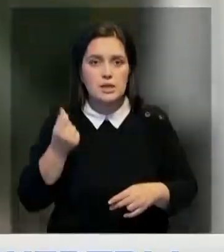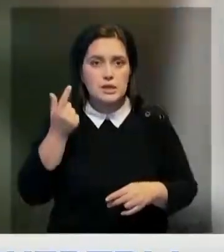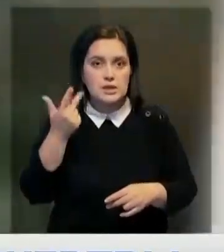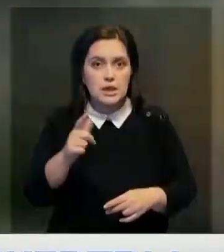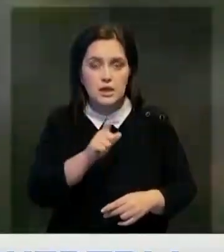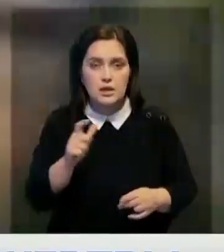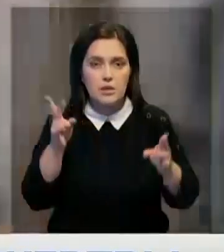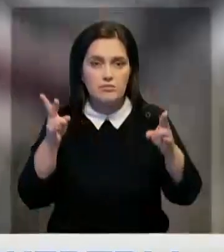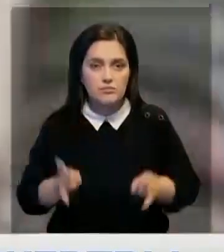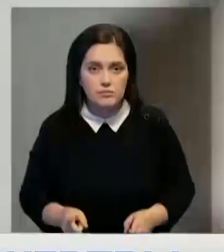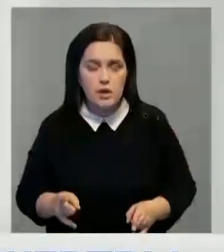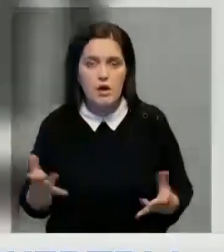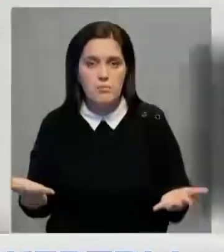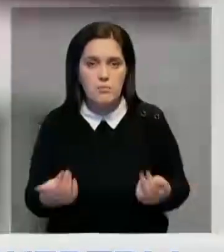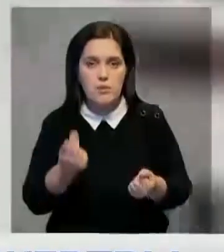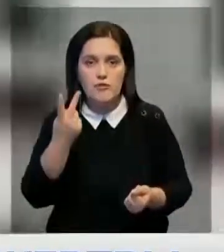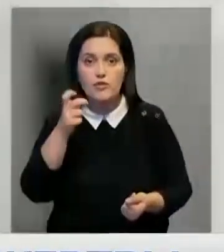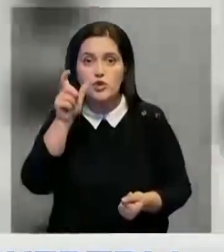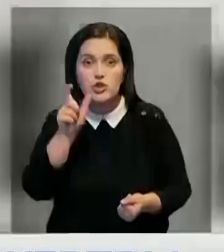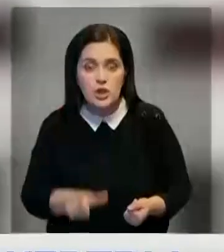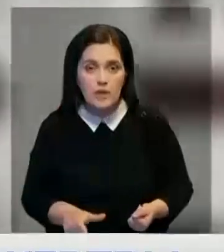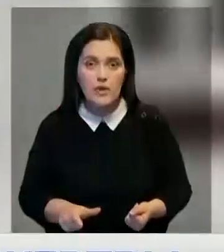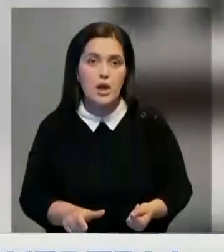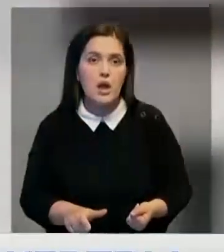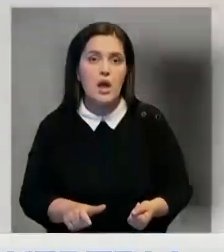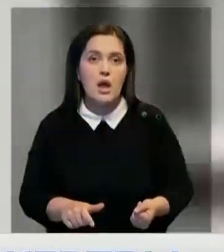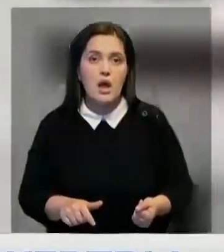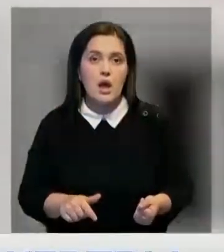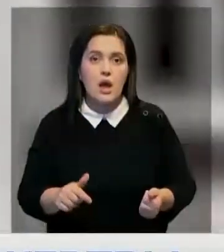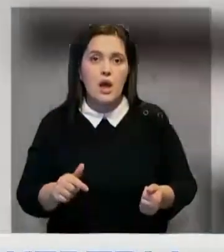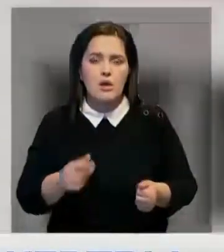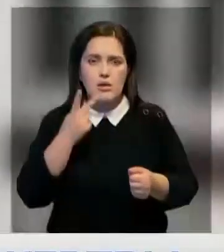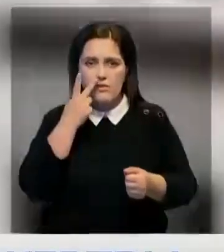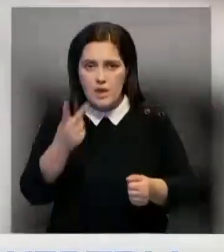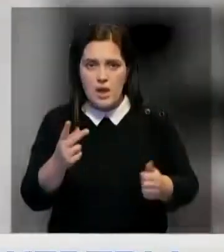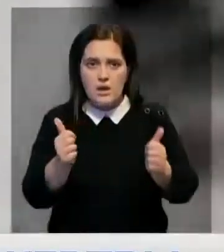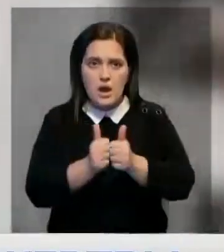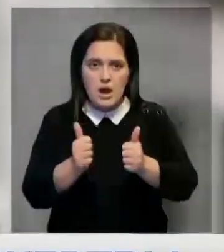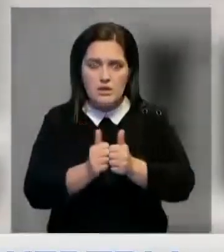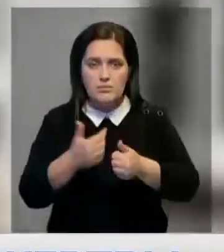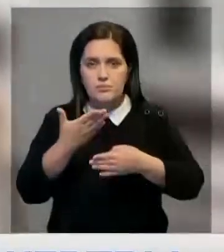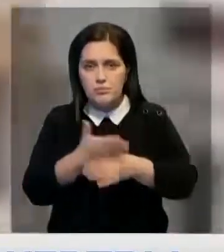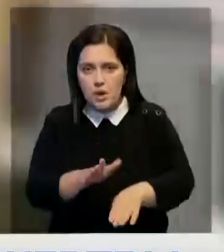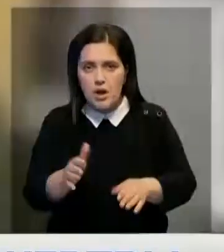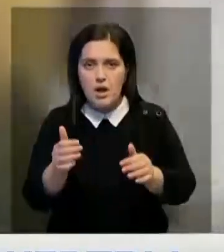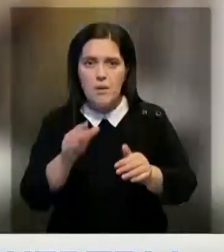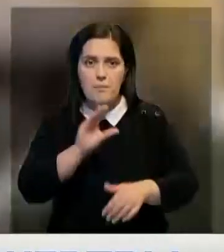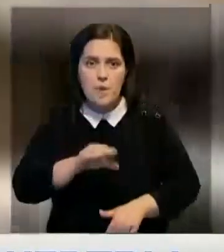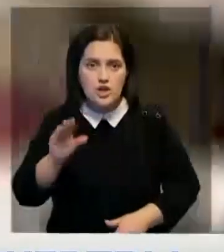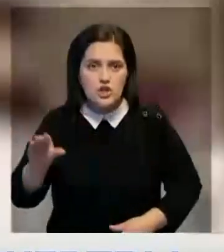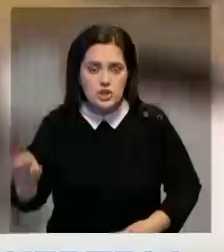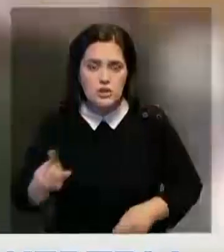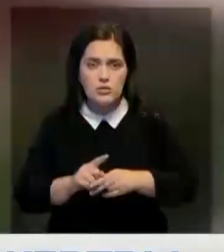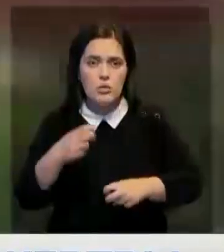этажам. Из дома эвакуировали порядка 200 человек. Вокруг строения разбросаны обломки, задеты припаркованные рядом машины.